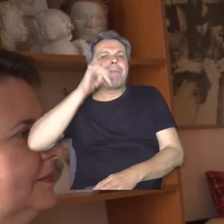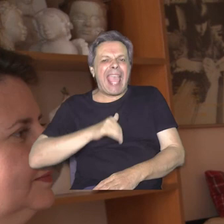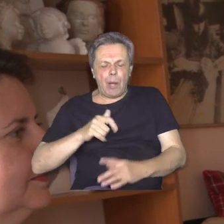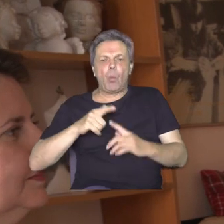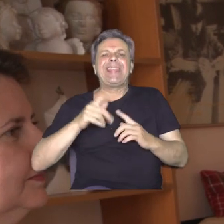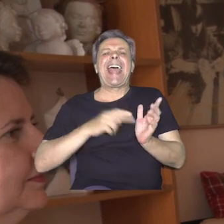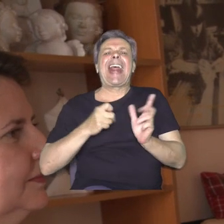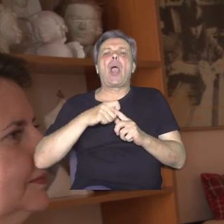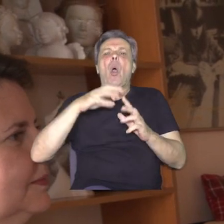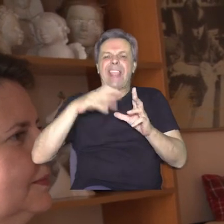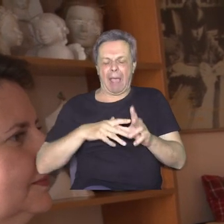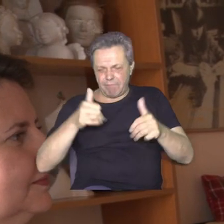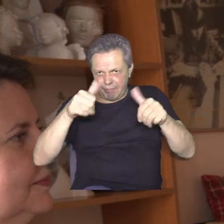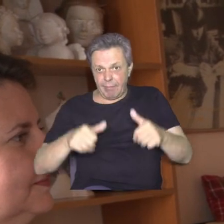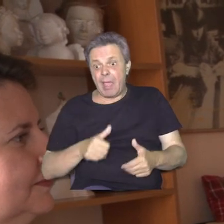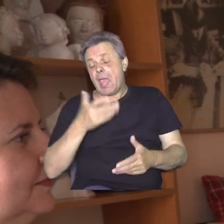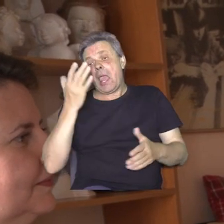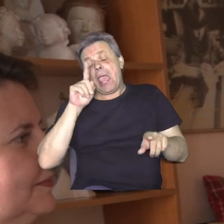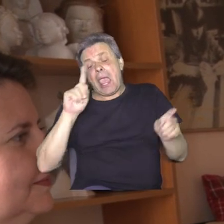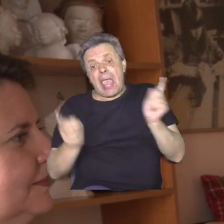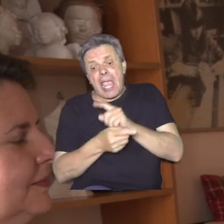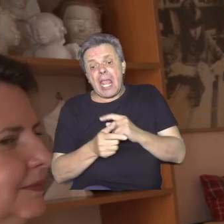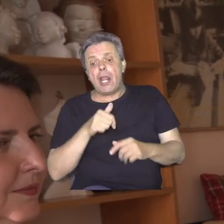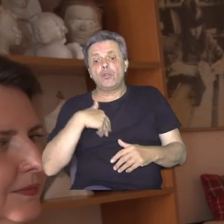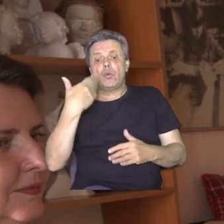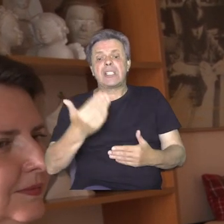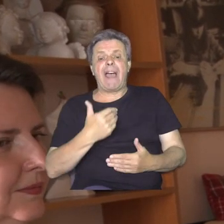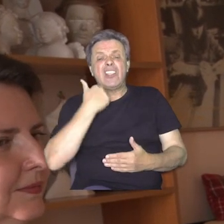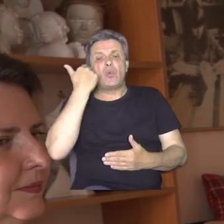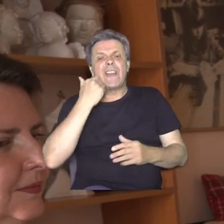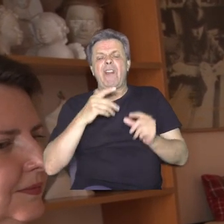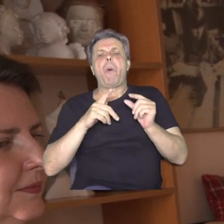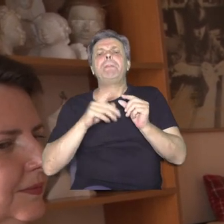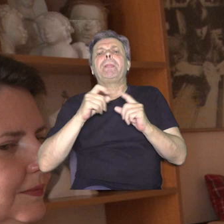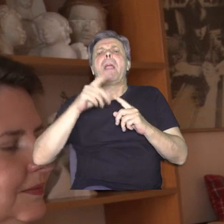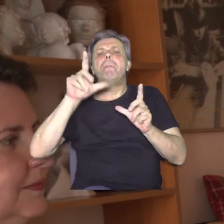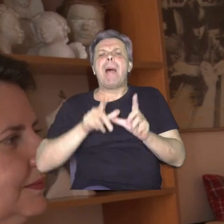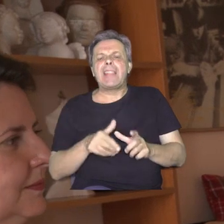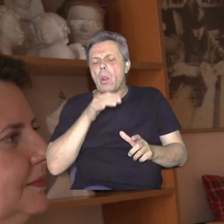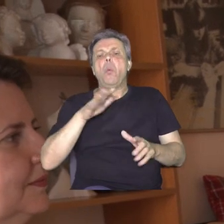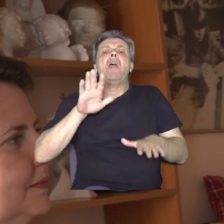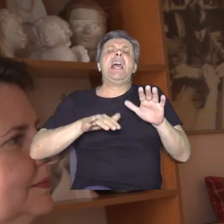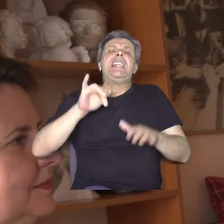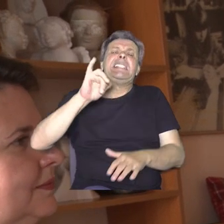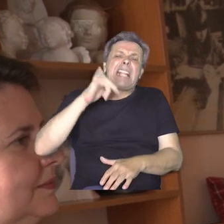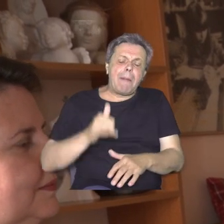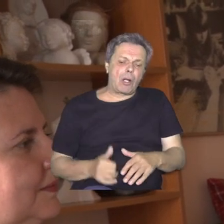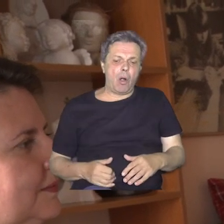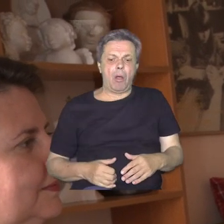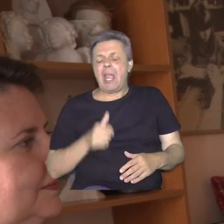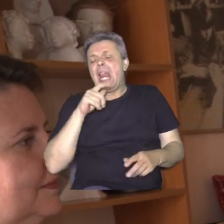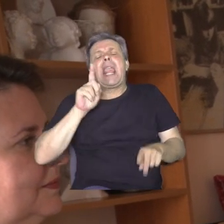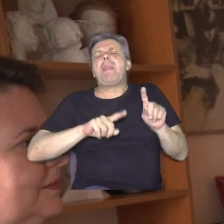bijelu terakotu? Ili ću staviti crnu patinu, ili srebrnu,